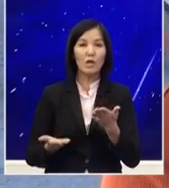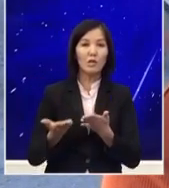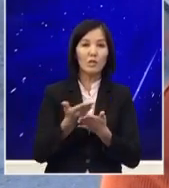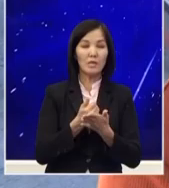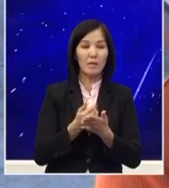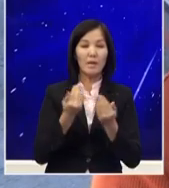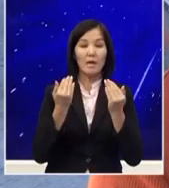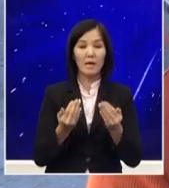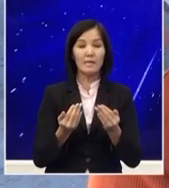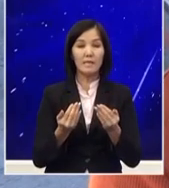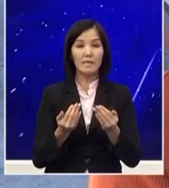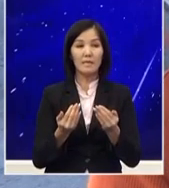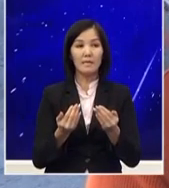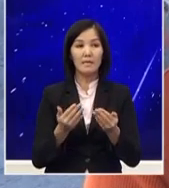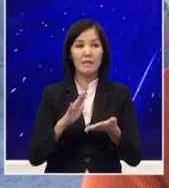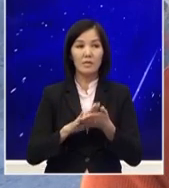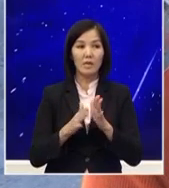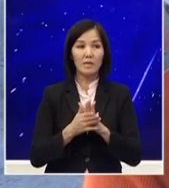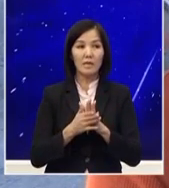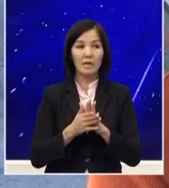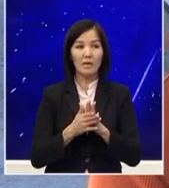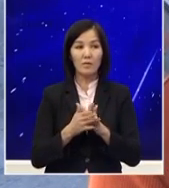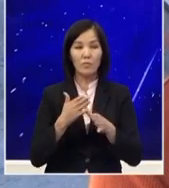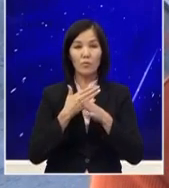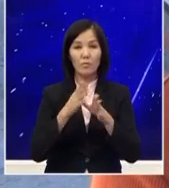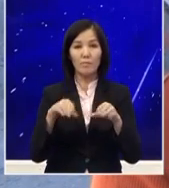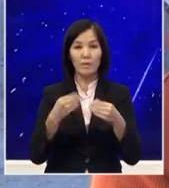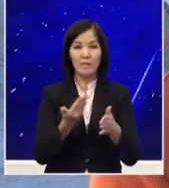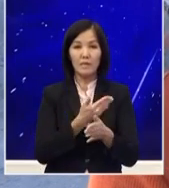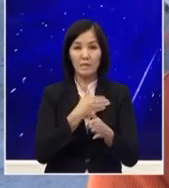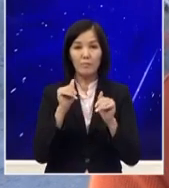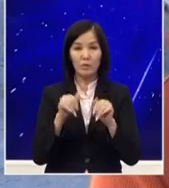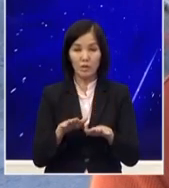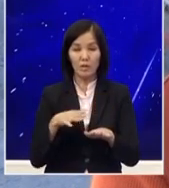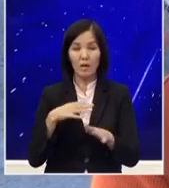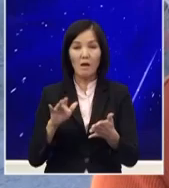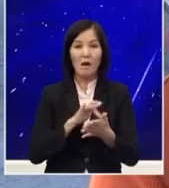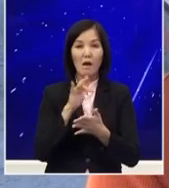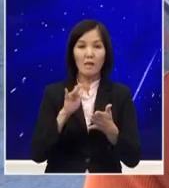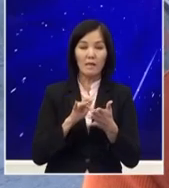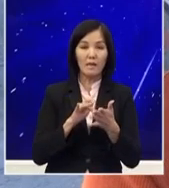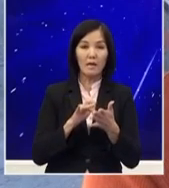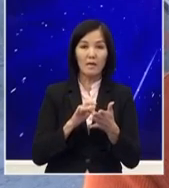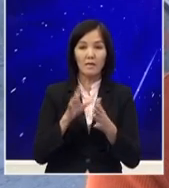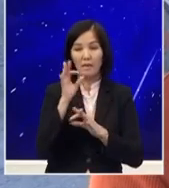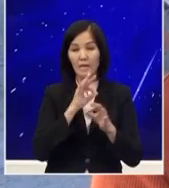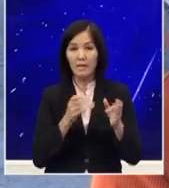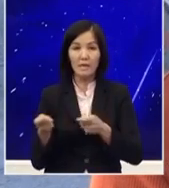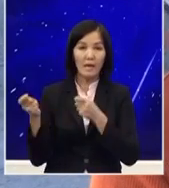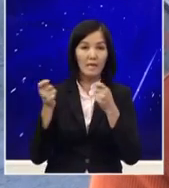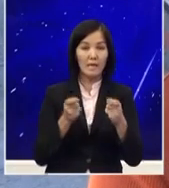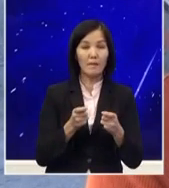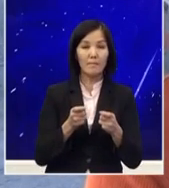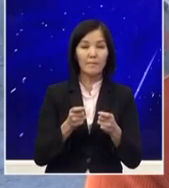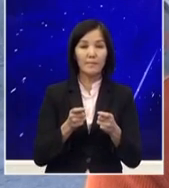көріп отырғандықтан бірігіп бір халыққа көмек көрсетсек, қаладан жаңағы жоқ дәрілер жіберіп отырсақ,